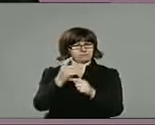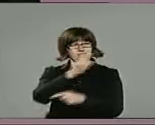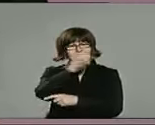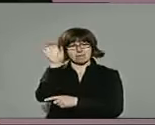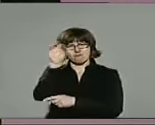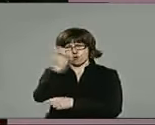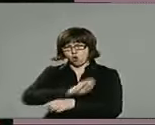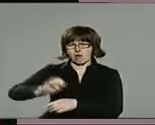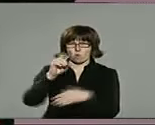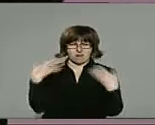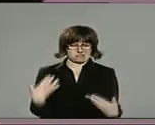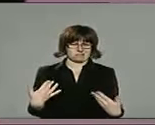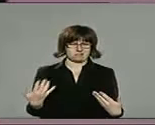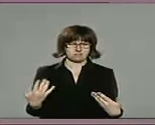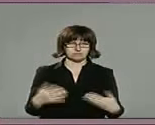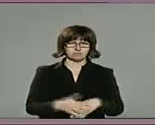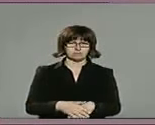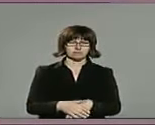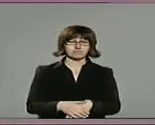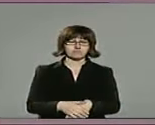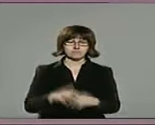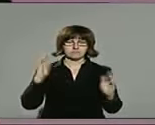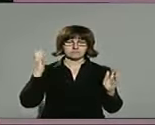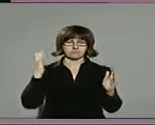für Europa, liebe Genossinnen und Genossen.